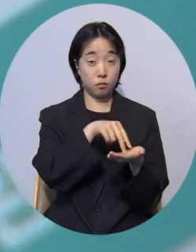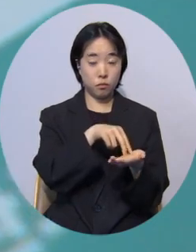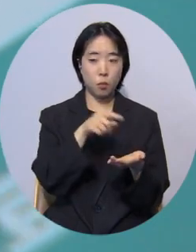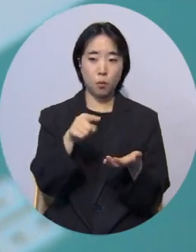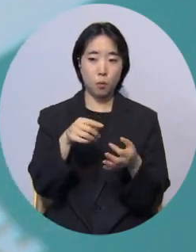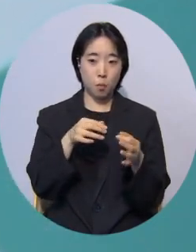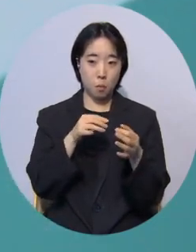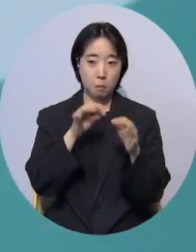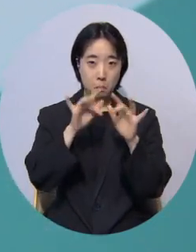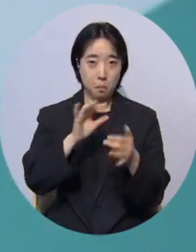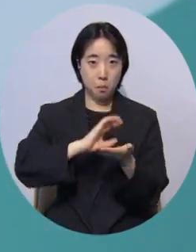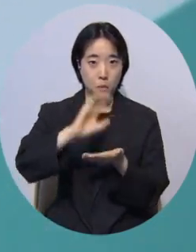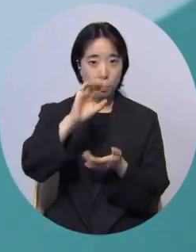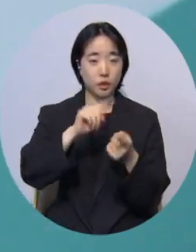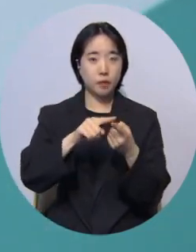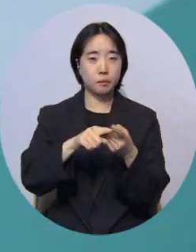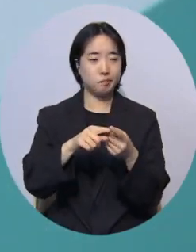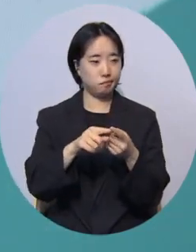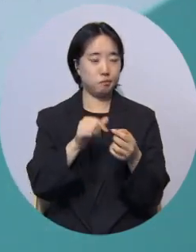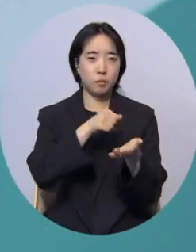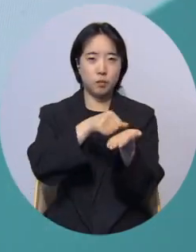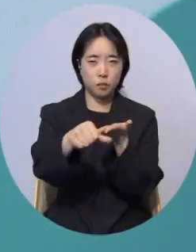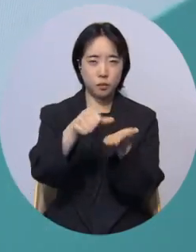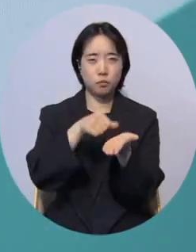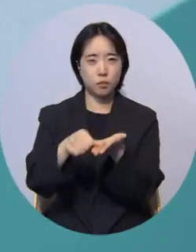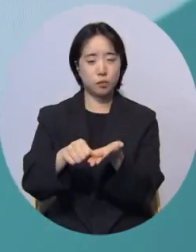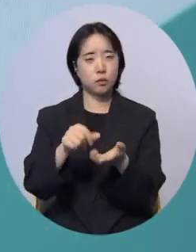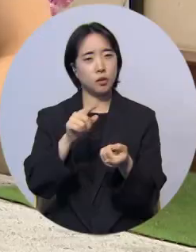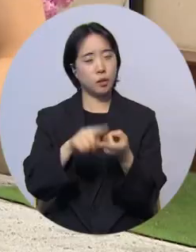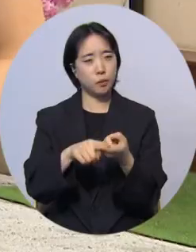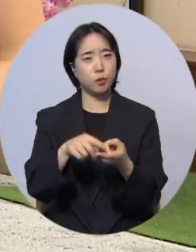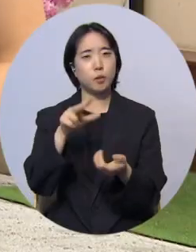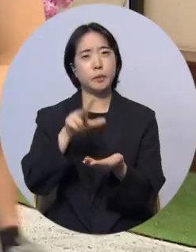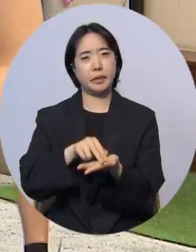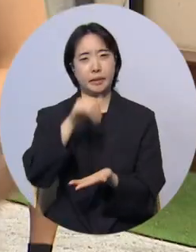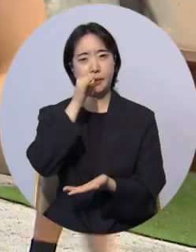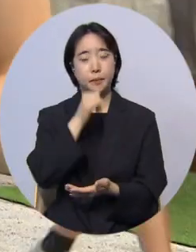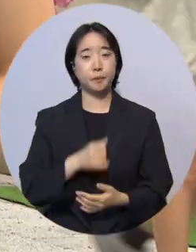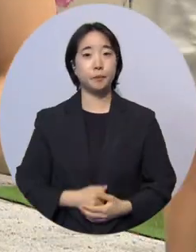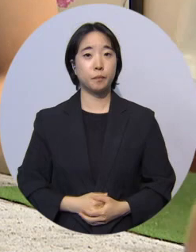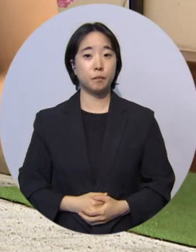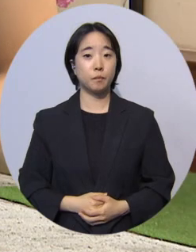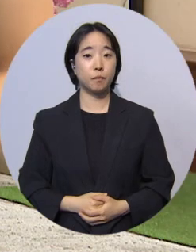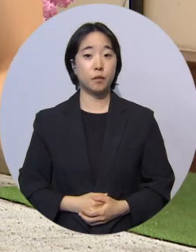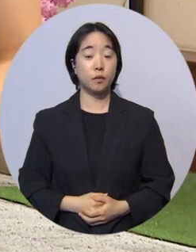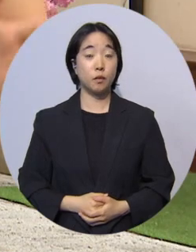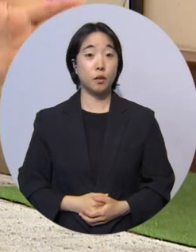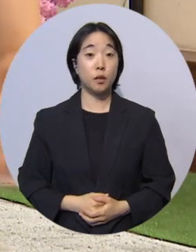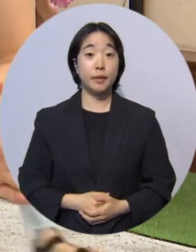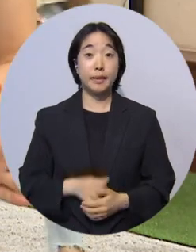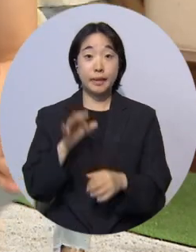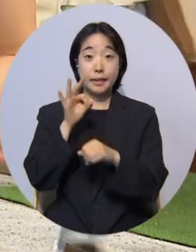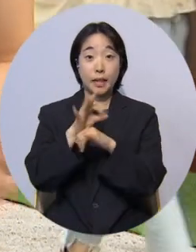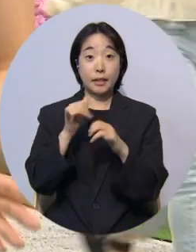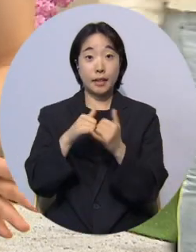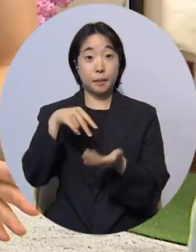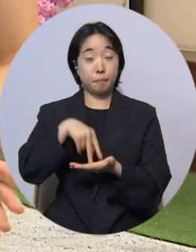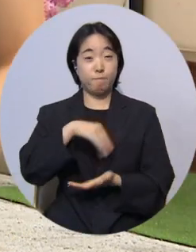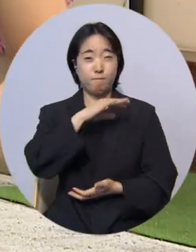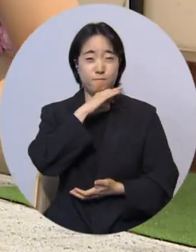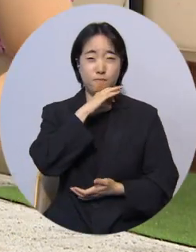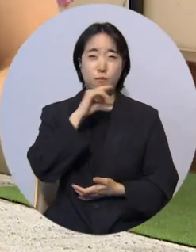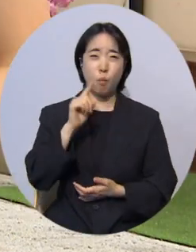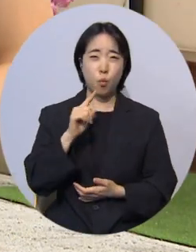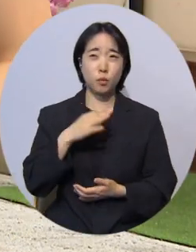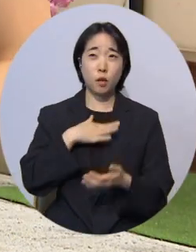임시조치를 시행하는 것도 문제점으로 거론되고 있습니다 자 불만 유형을 살펴보면 리뷰 또는 개정을